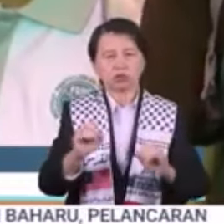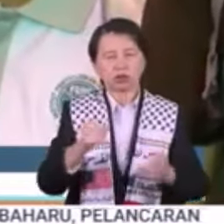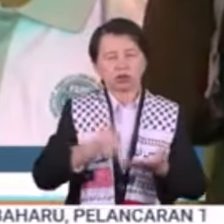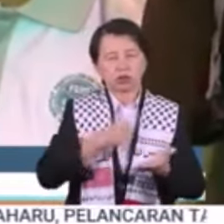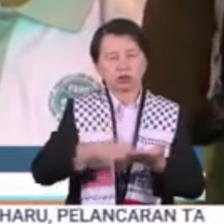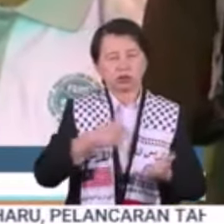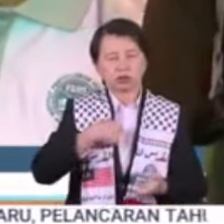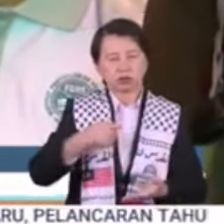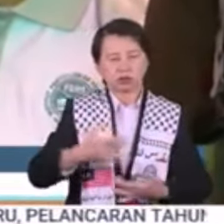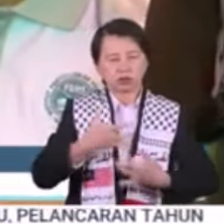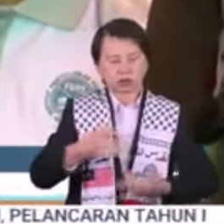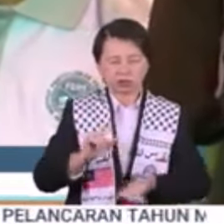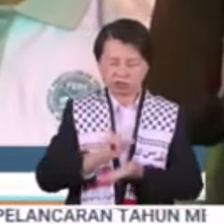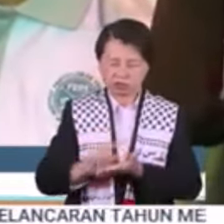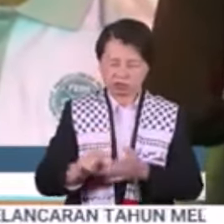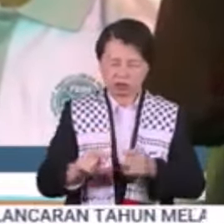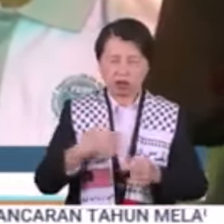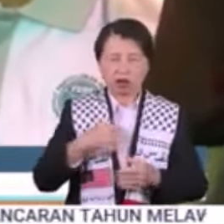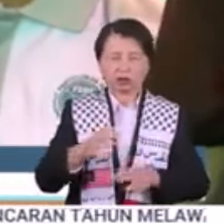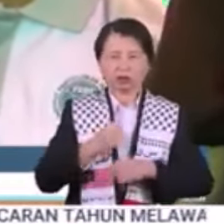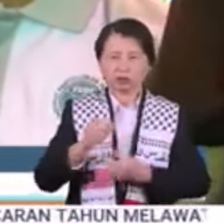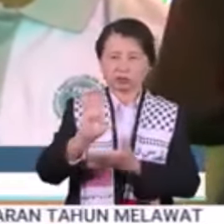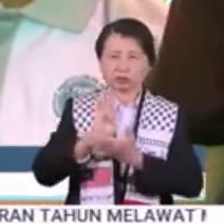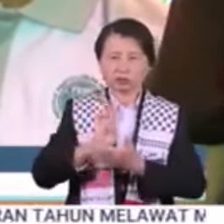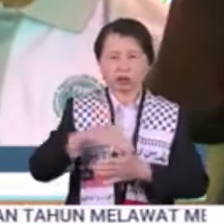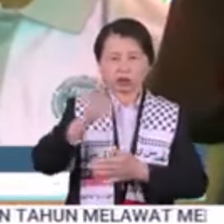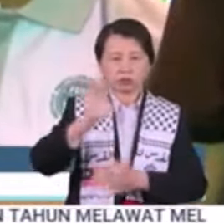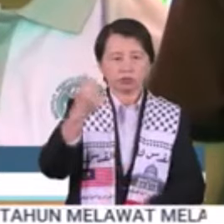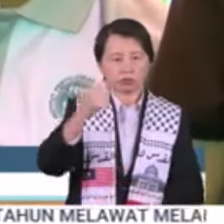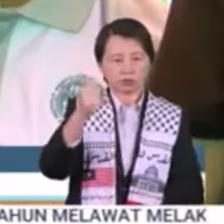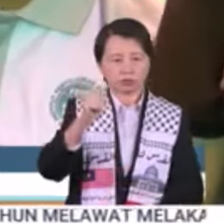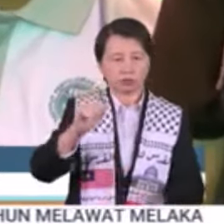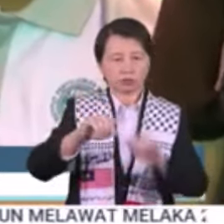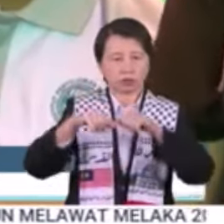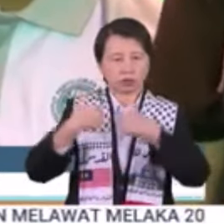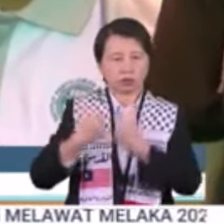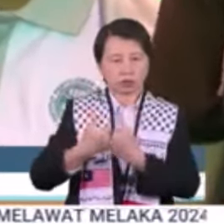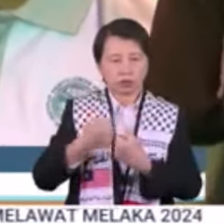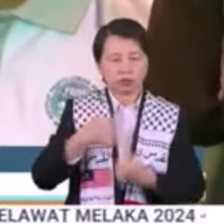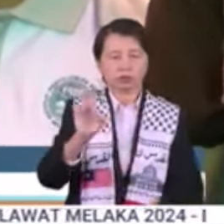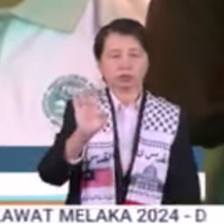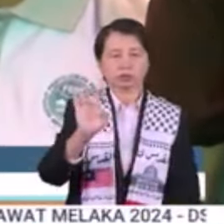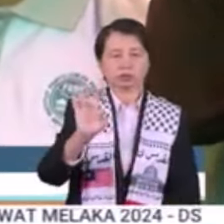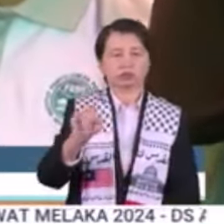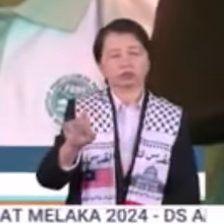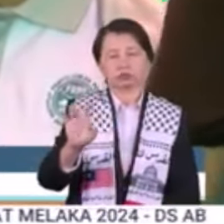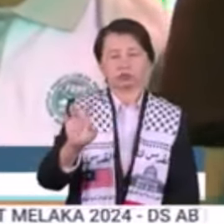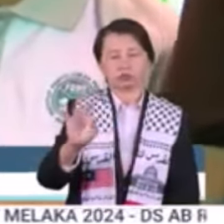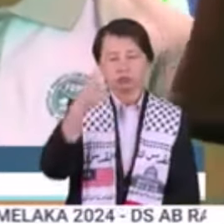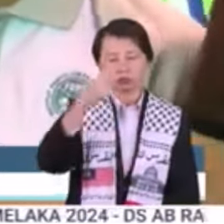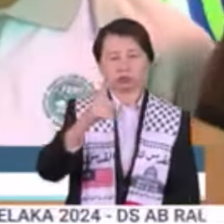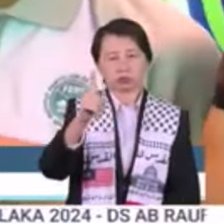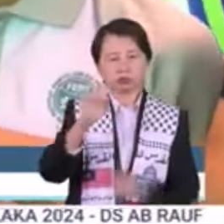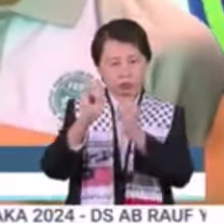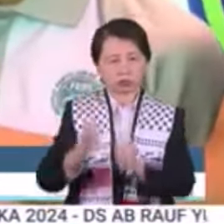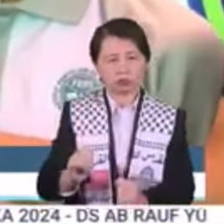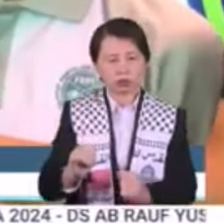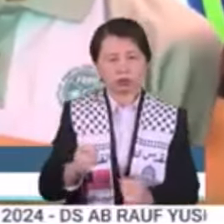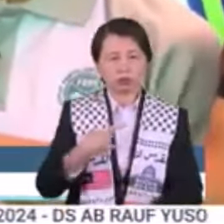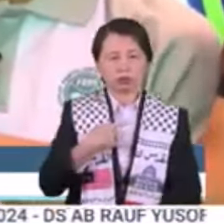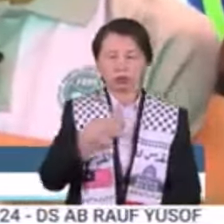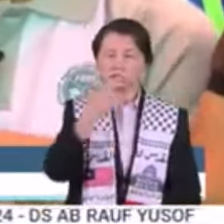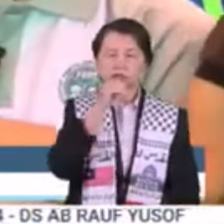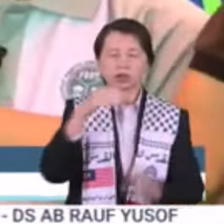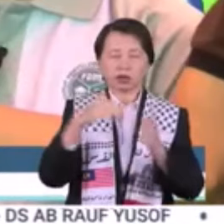berdasarkan dapatan kita ada yang menerima bantuan lebih daripada 10 agensi bagi satu-satu individu dan sebagainya kita